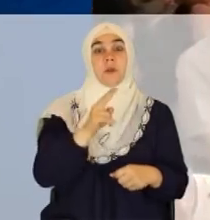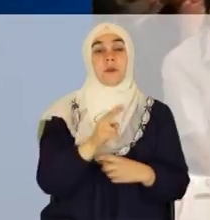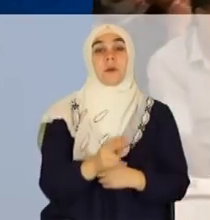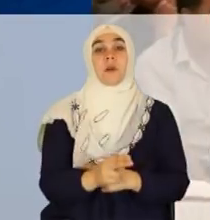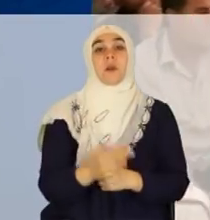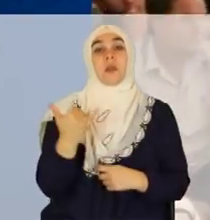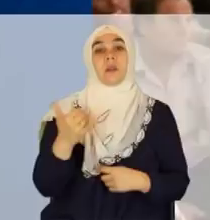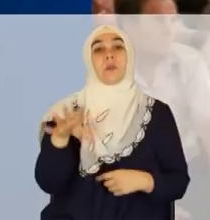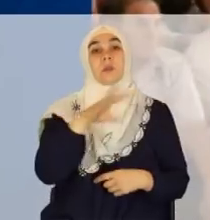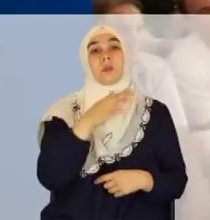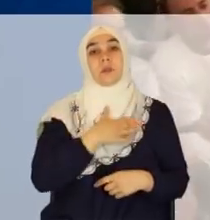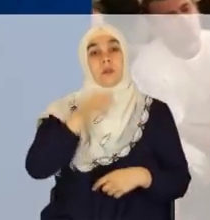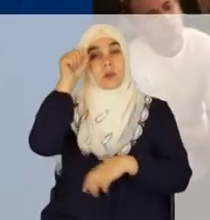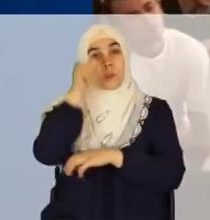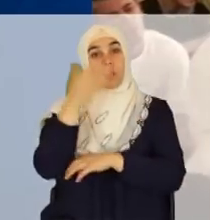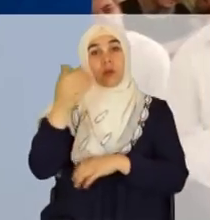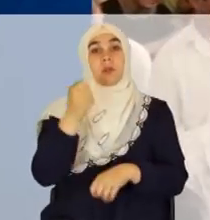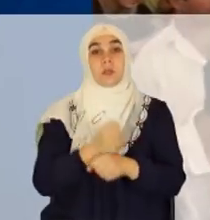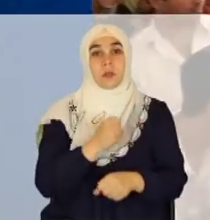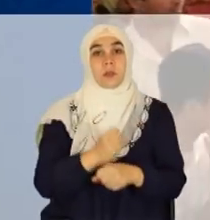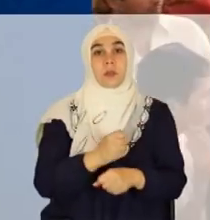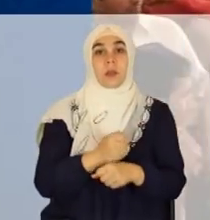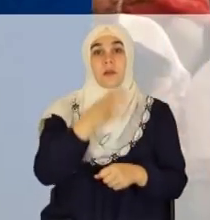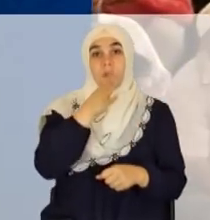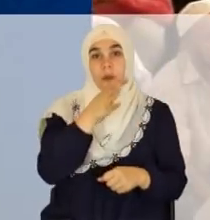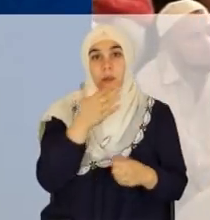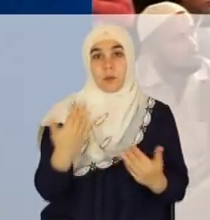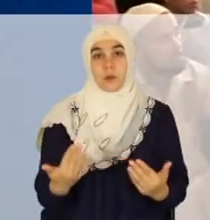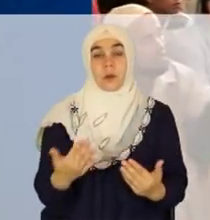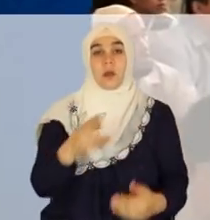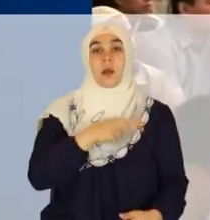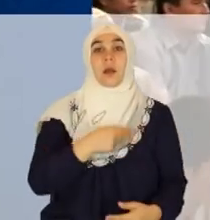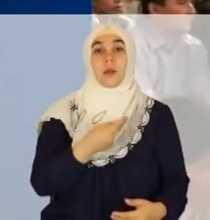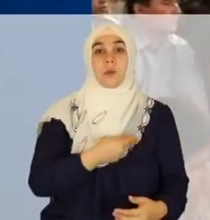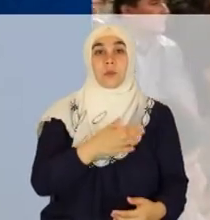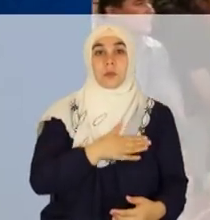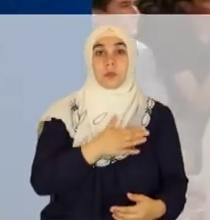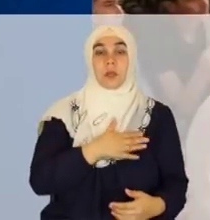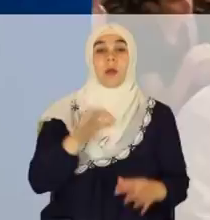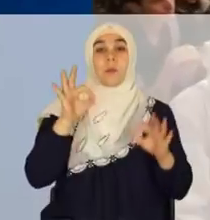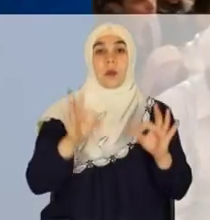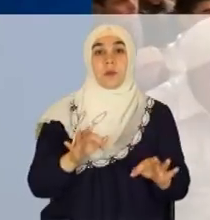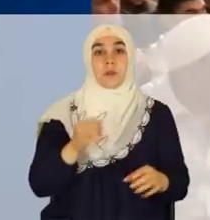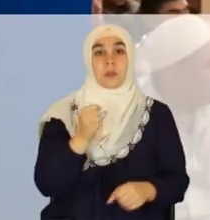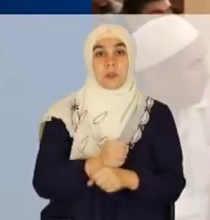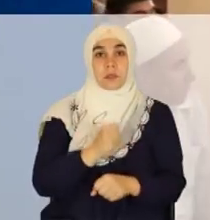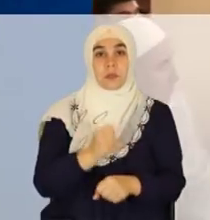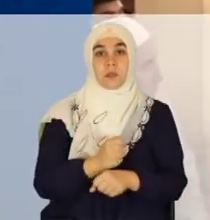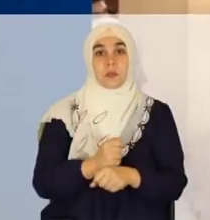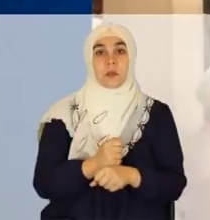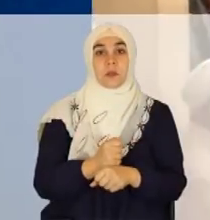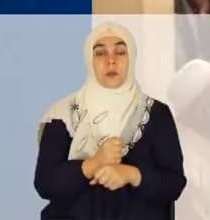biz o şu ibadetlerini bazariyetken paydada kalbimizin kanda tutmamız